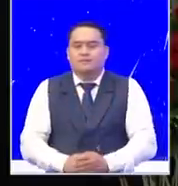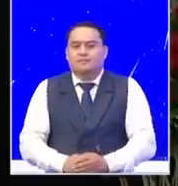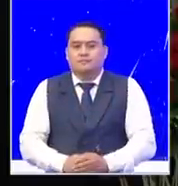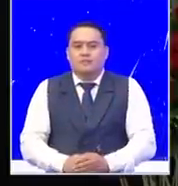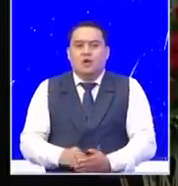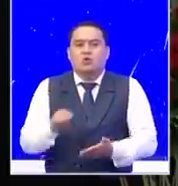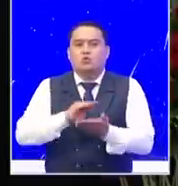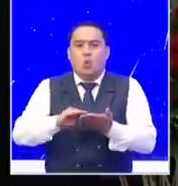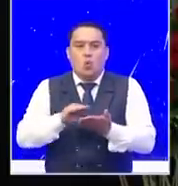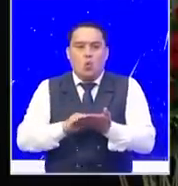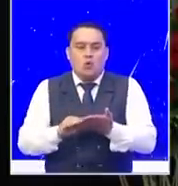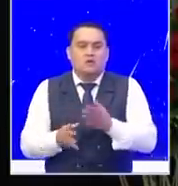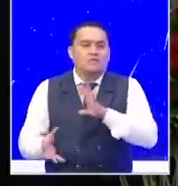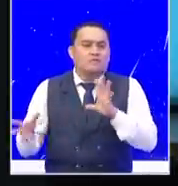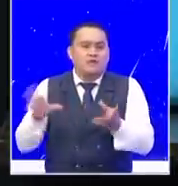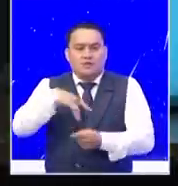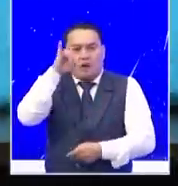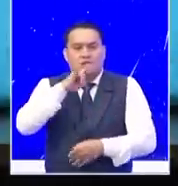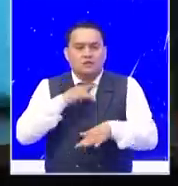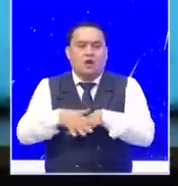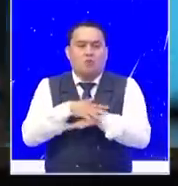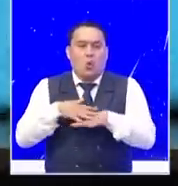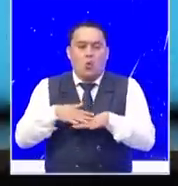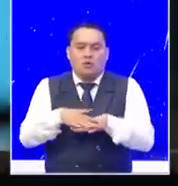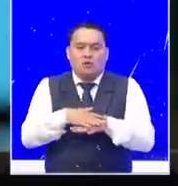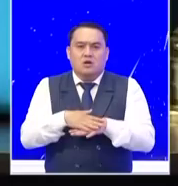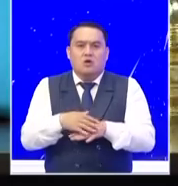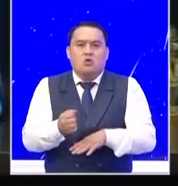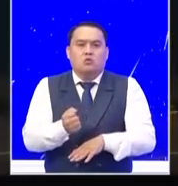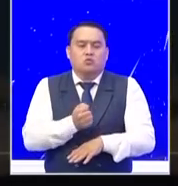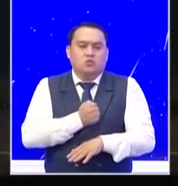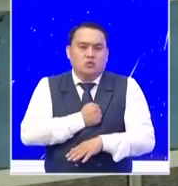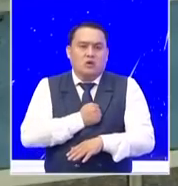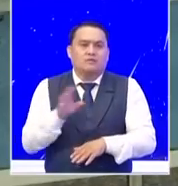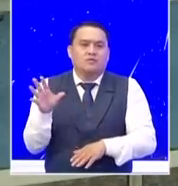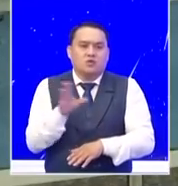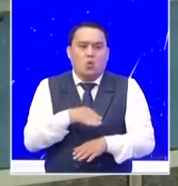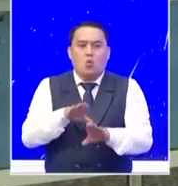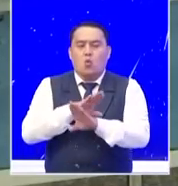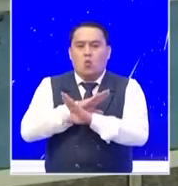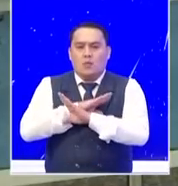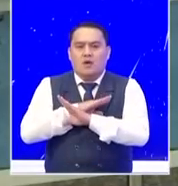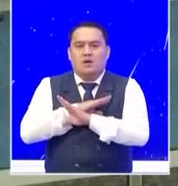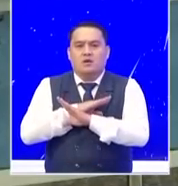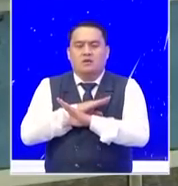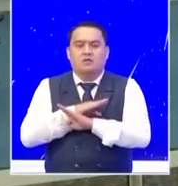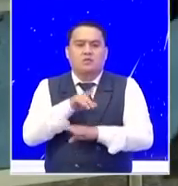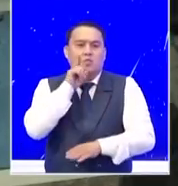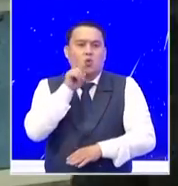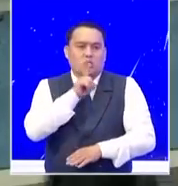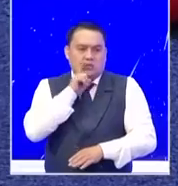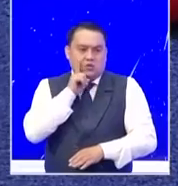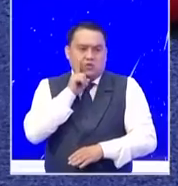Журналистское сообщество и в целом весь казахстанский народ понесло невосполнимую утрату. Он ушел из жизни в самом расцвете своих